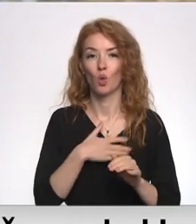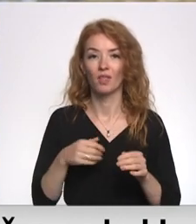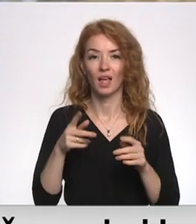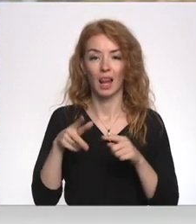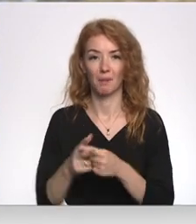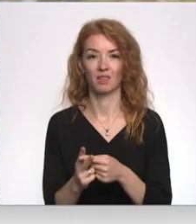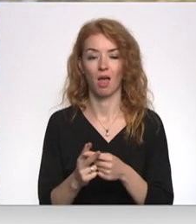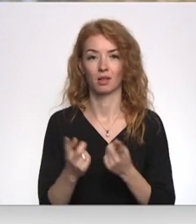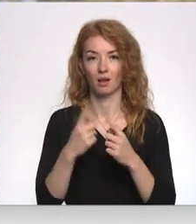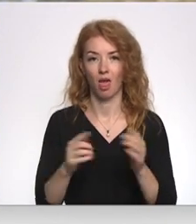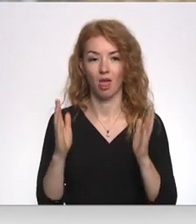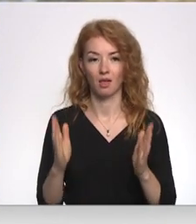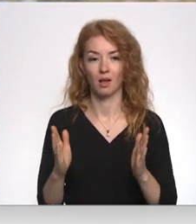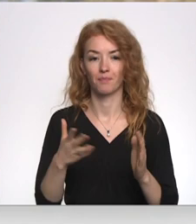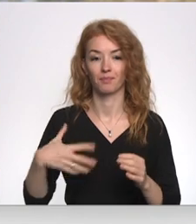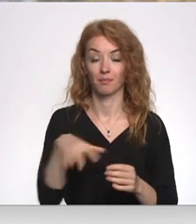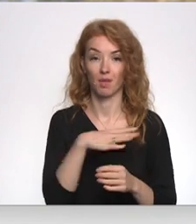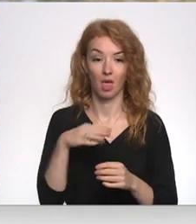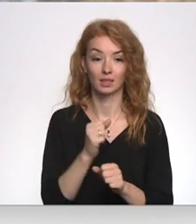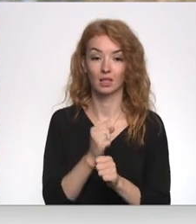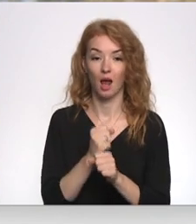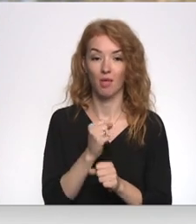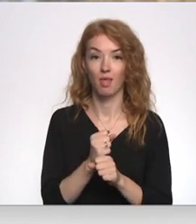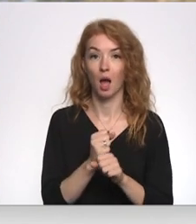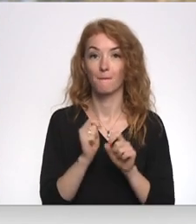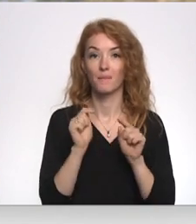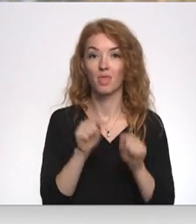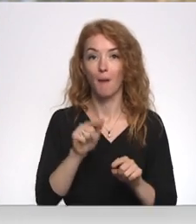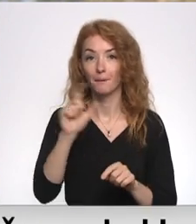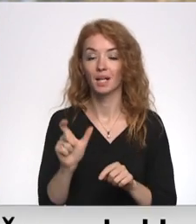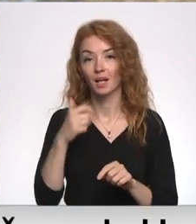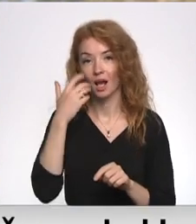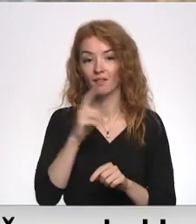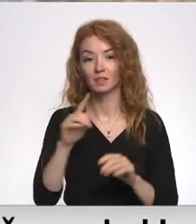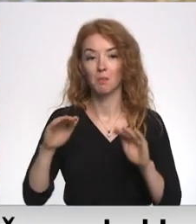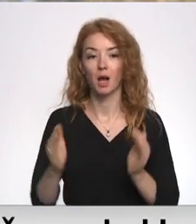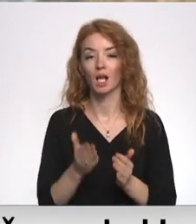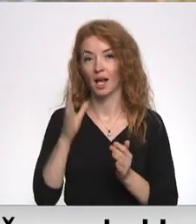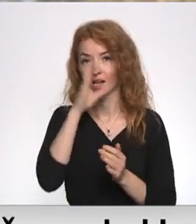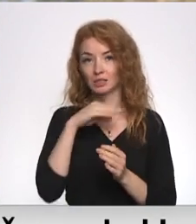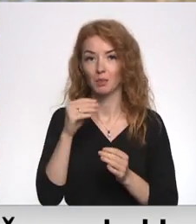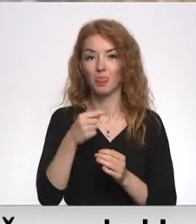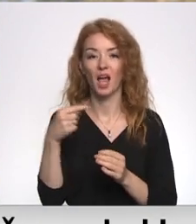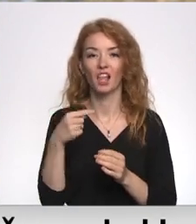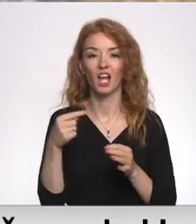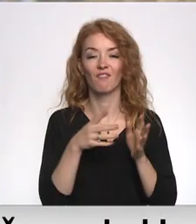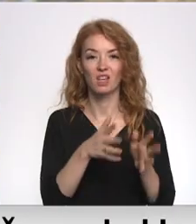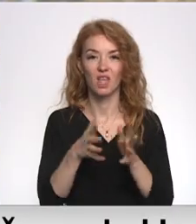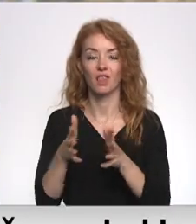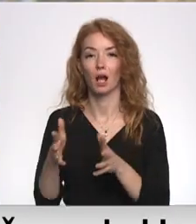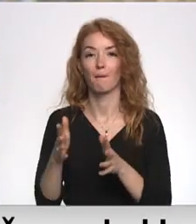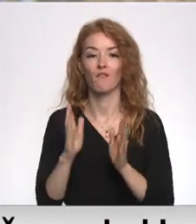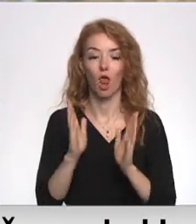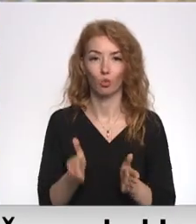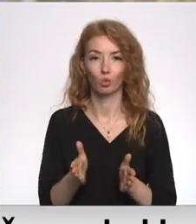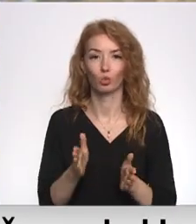laikā. Jo mēs strādājam tajā brīdī, kad ir vismazākā iespējamā negatīvā ietekme, varētu